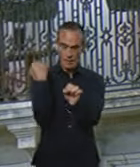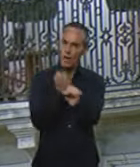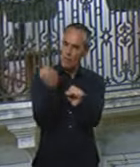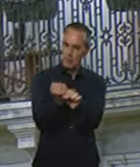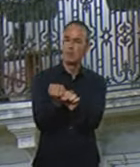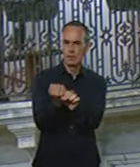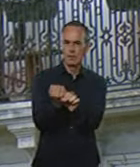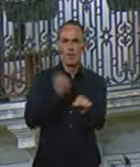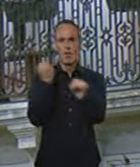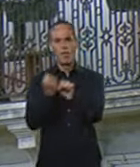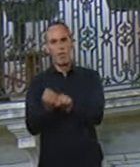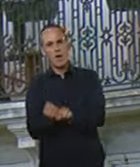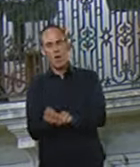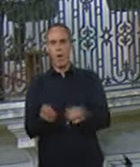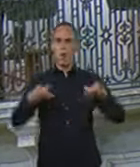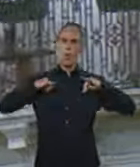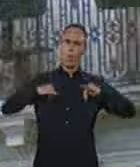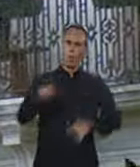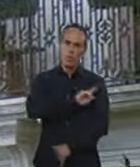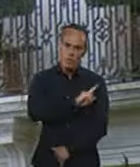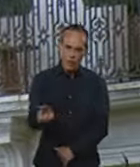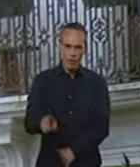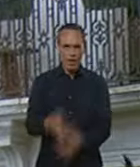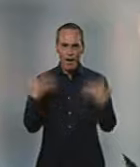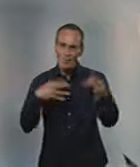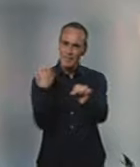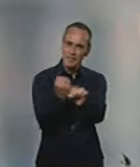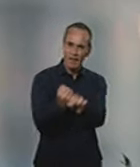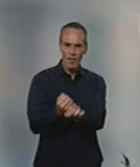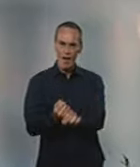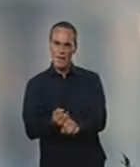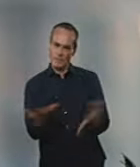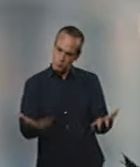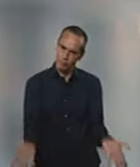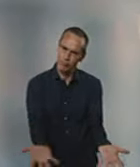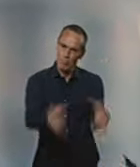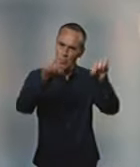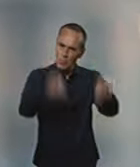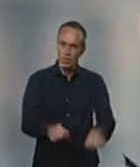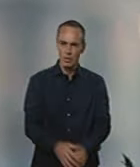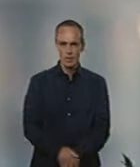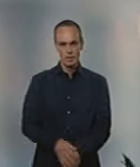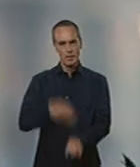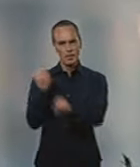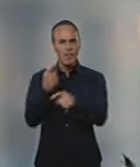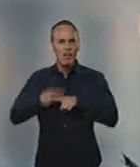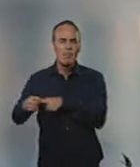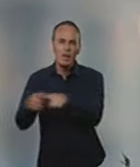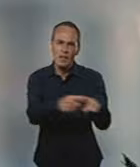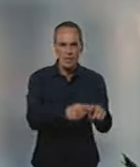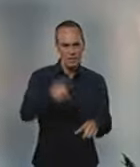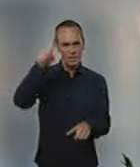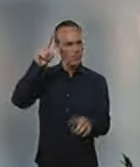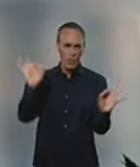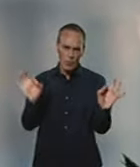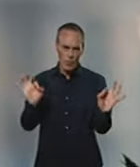ne cherchera pas à le décourager on n'empêchera pas ceux qui veulent travailler de travailler ne partagera pas le travail parce que c'est